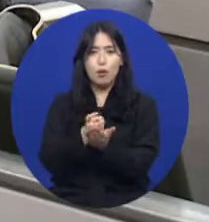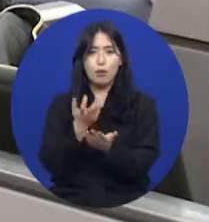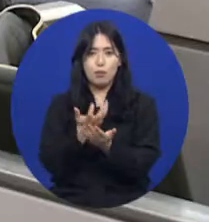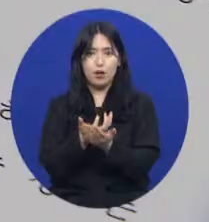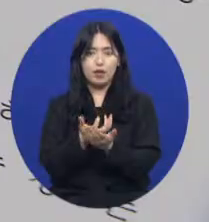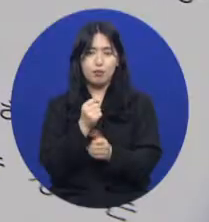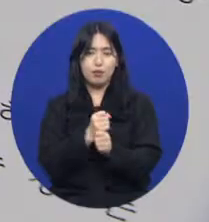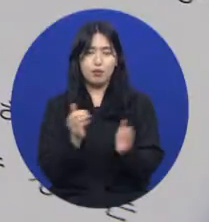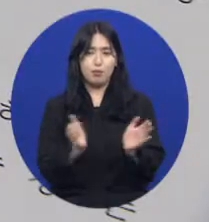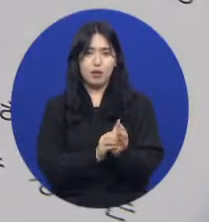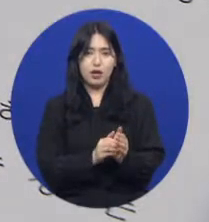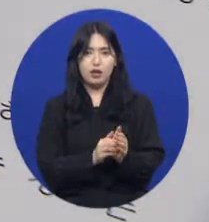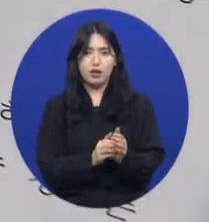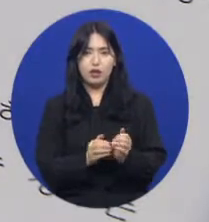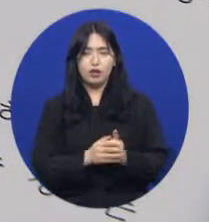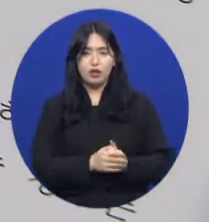발의했습니다.